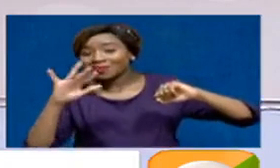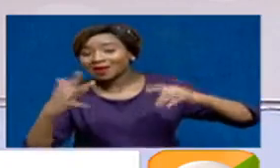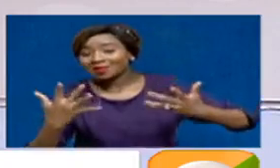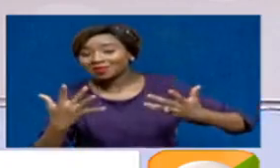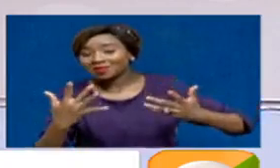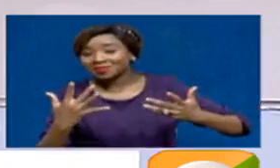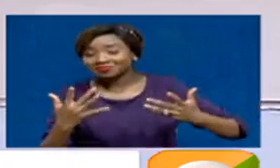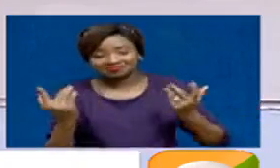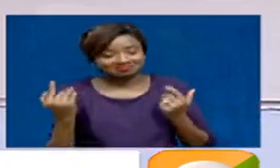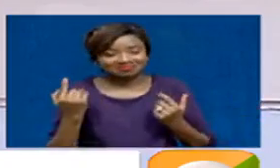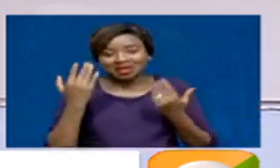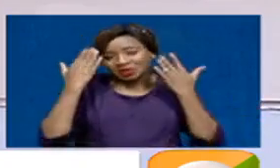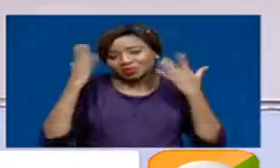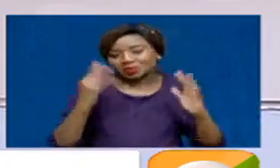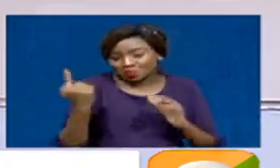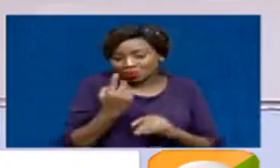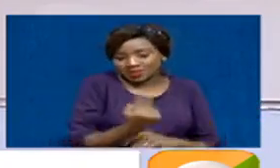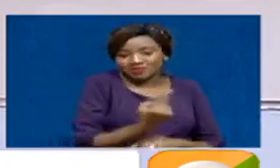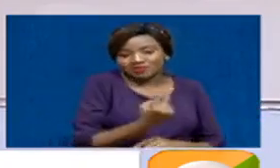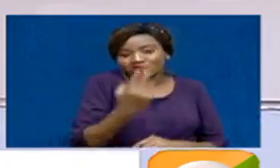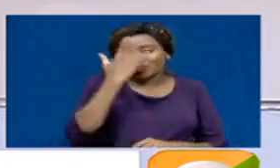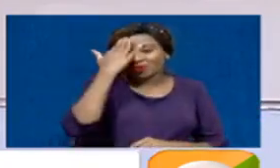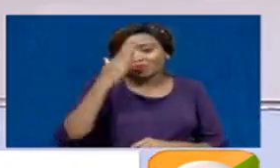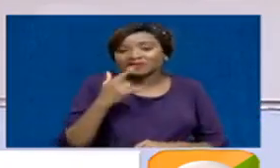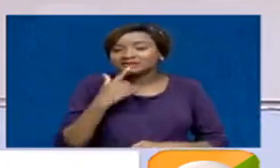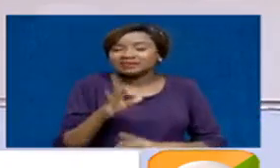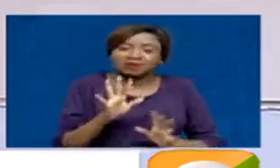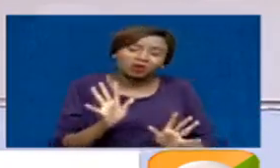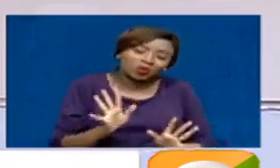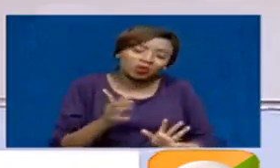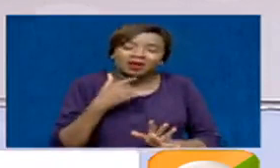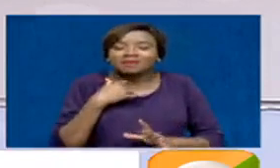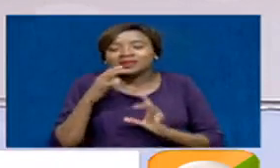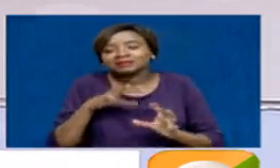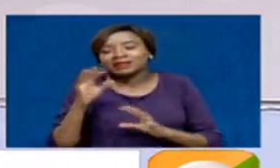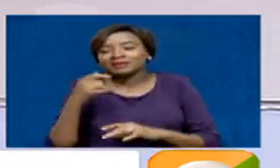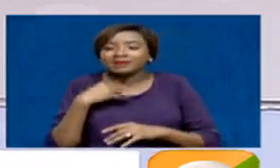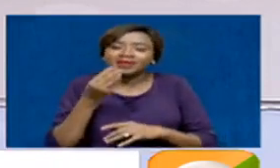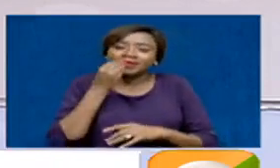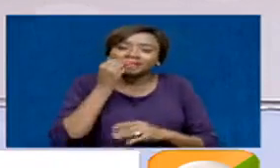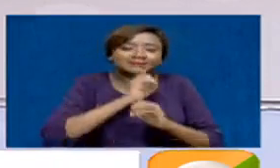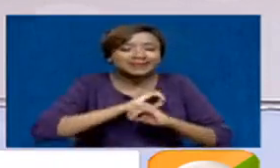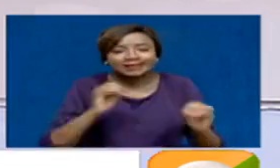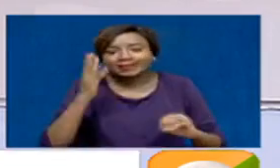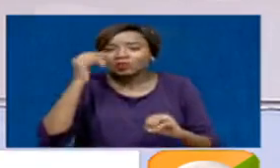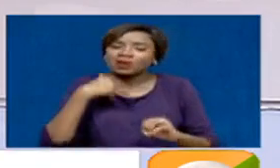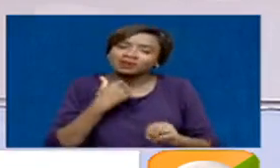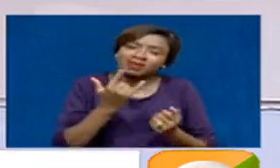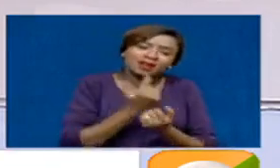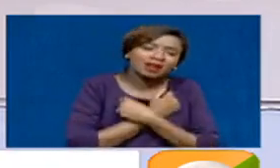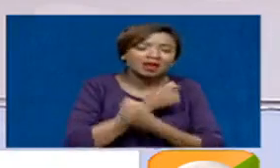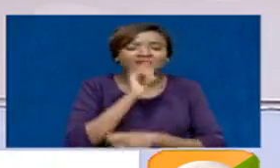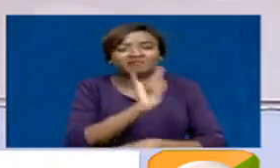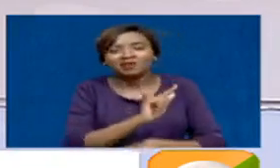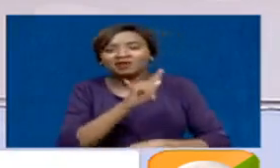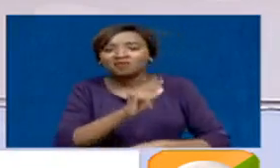wawili waliokula kiapo cha ndoa. Ati oo sili wala silali bila wewe, urongo. Mara oo usingizi